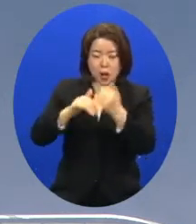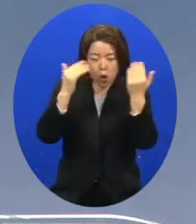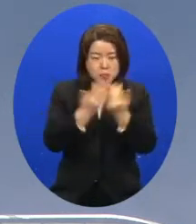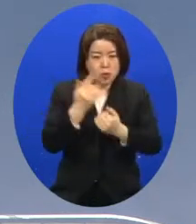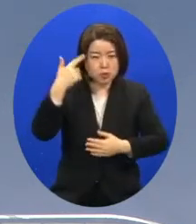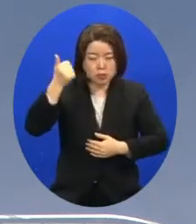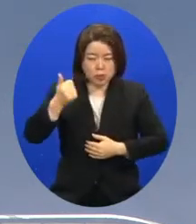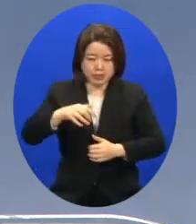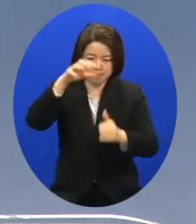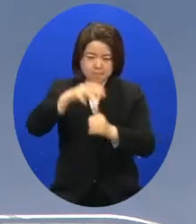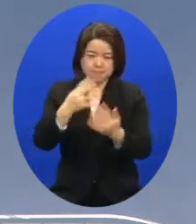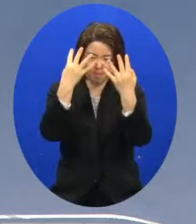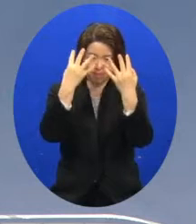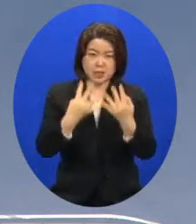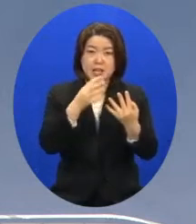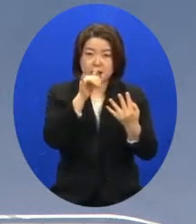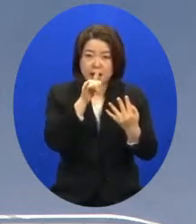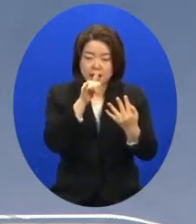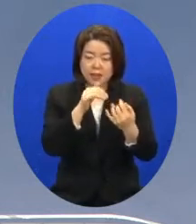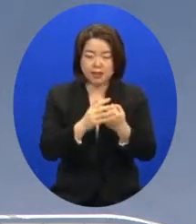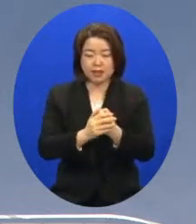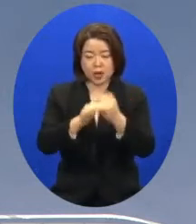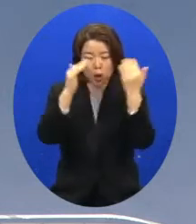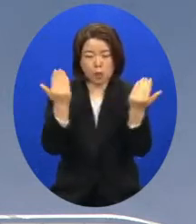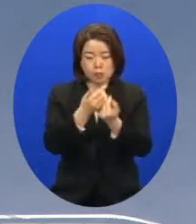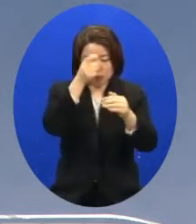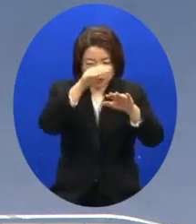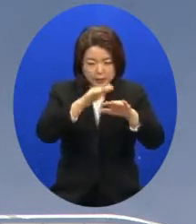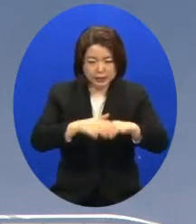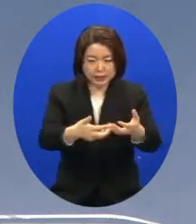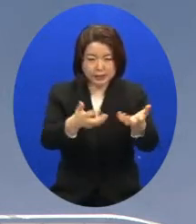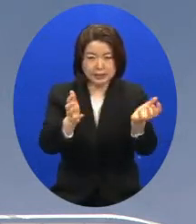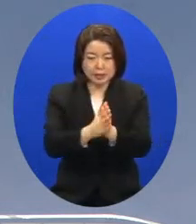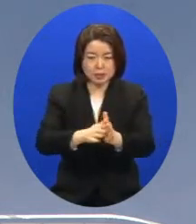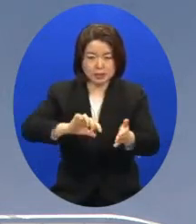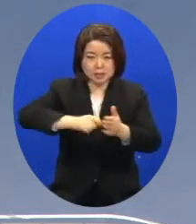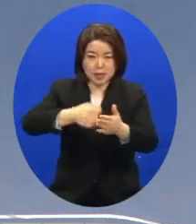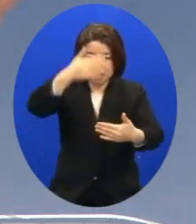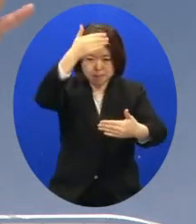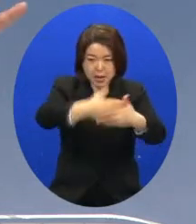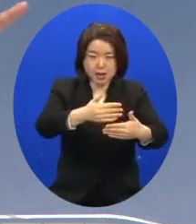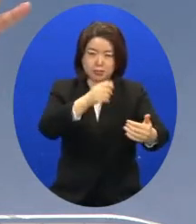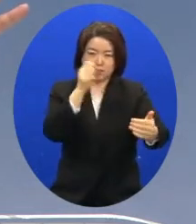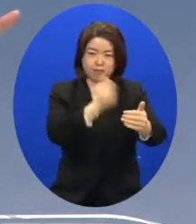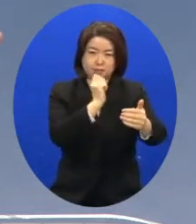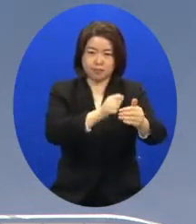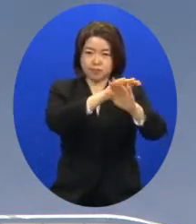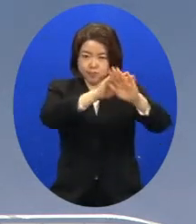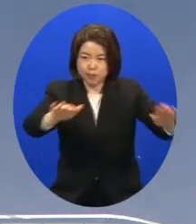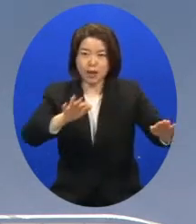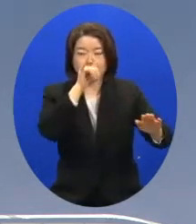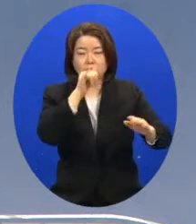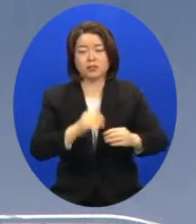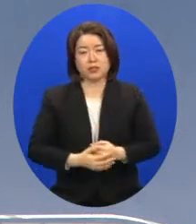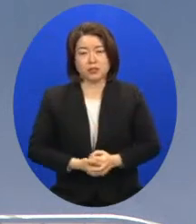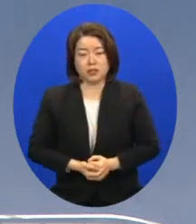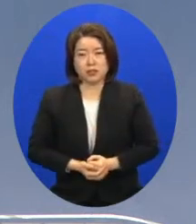다 감옥에 가둬 써요 모든 예배당 단문 다 걸어 장보고 못 박았습니다 입에 못 드리겠어요